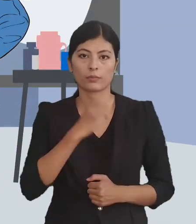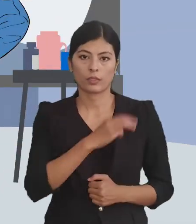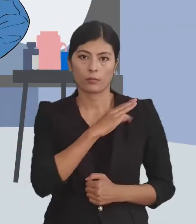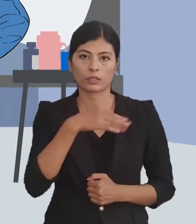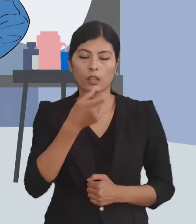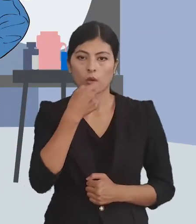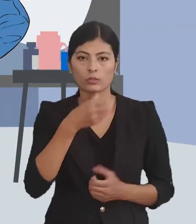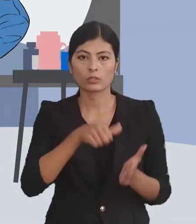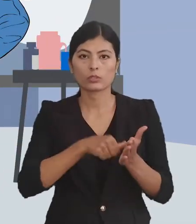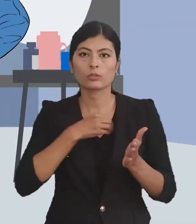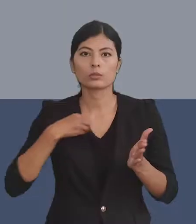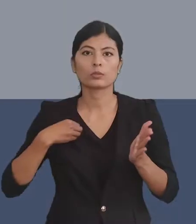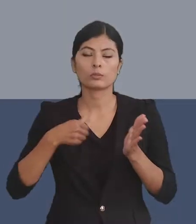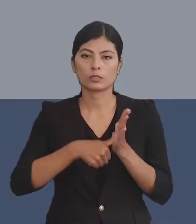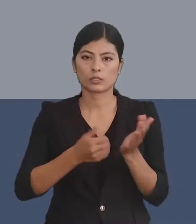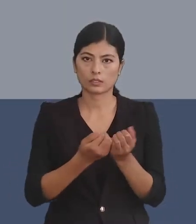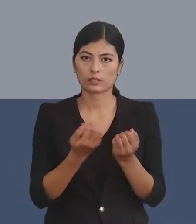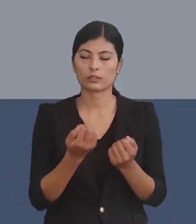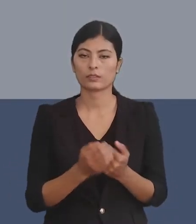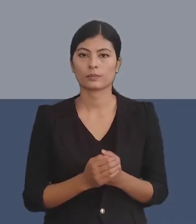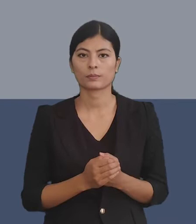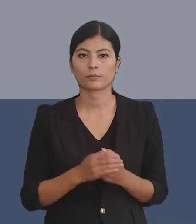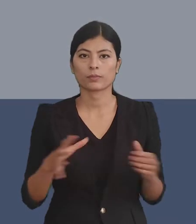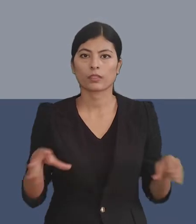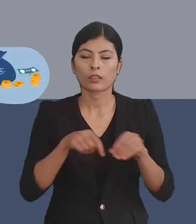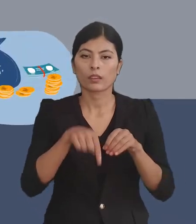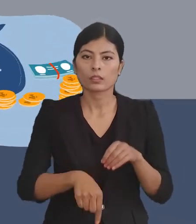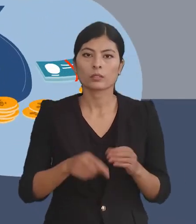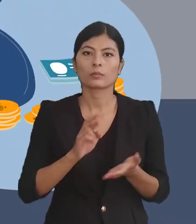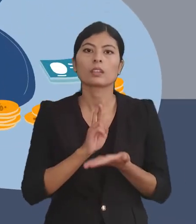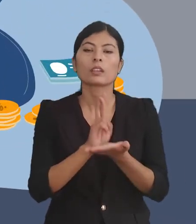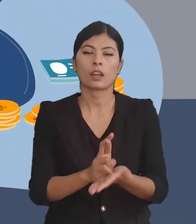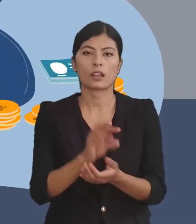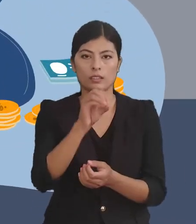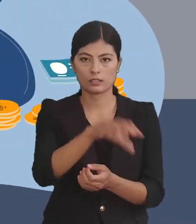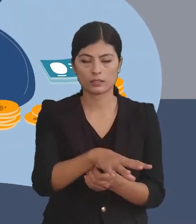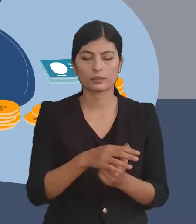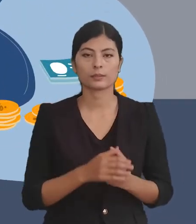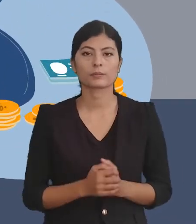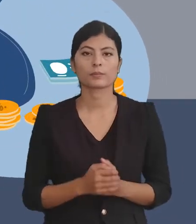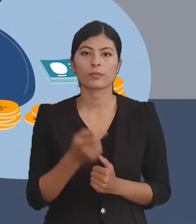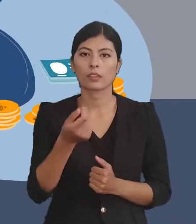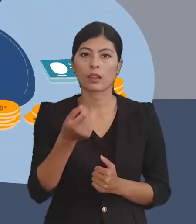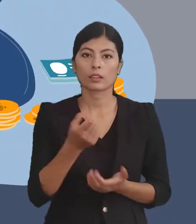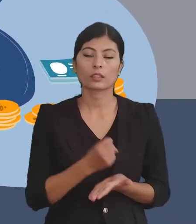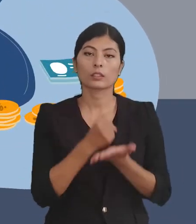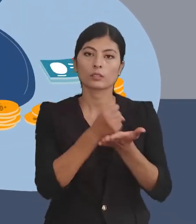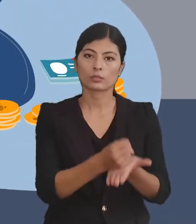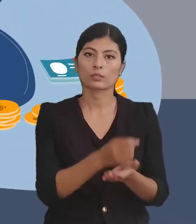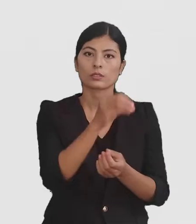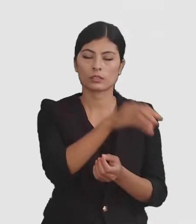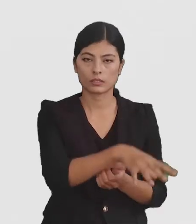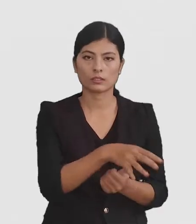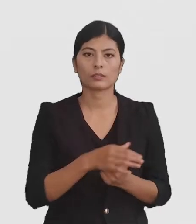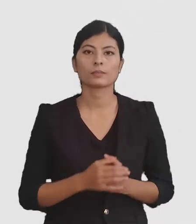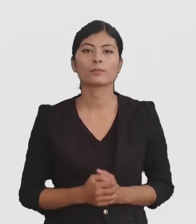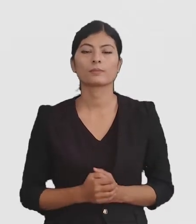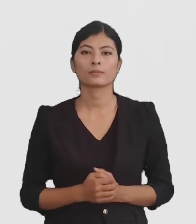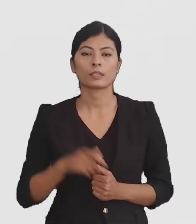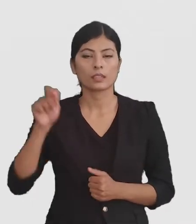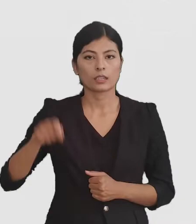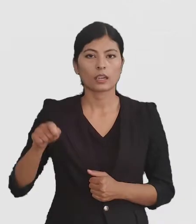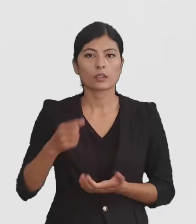आ इलाज के लेल, अंतरिम राहत प्रदान करे के लेल, आर्थिक सहयोग उपलब्ध करावे के लेल,